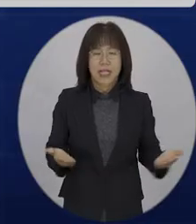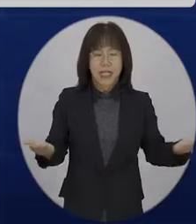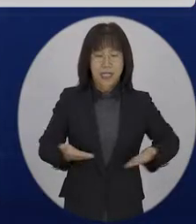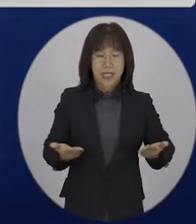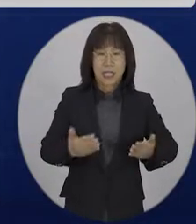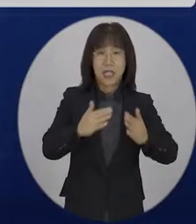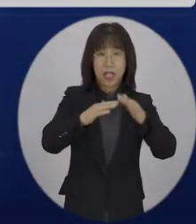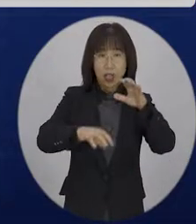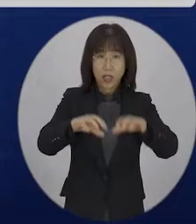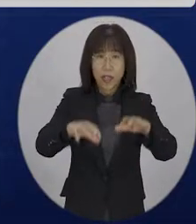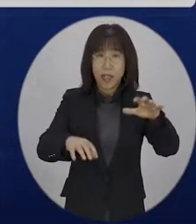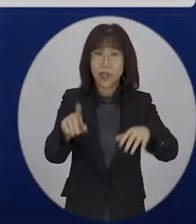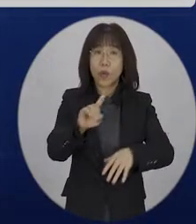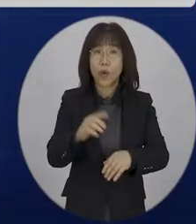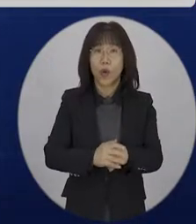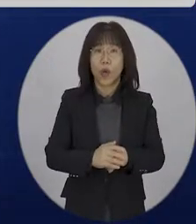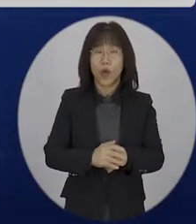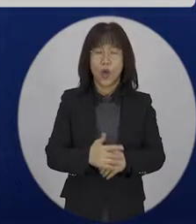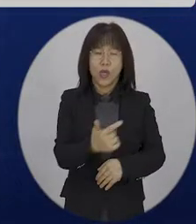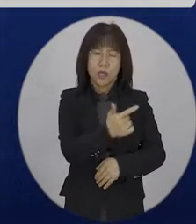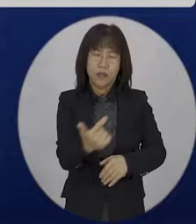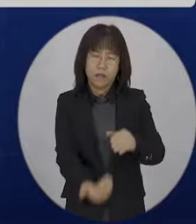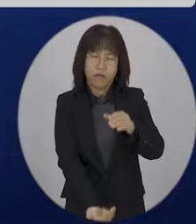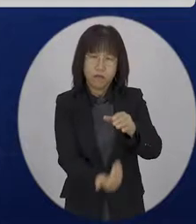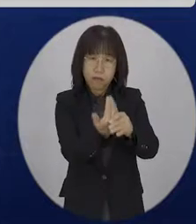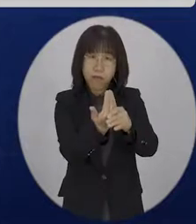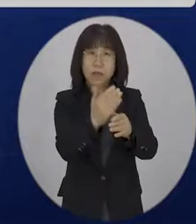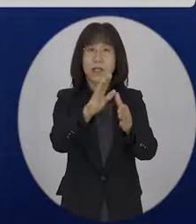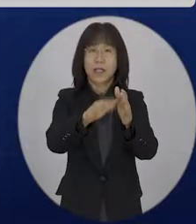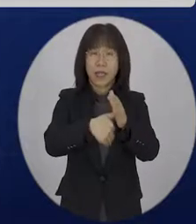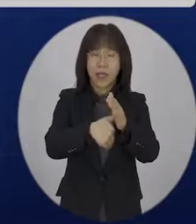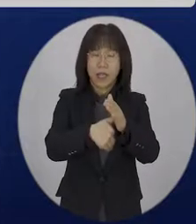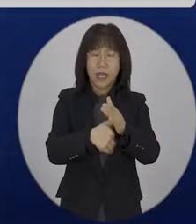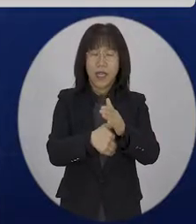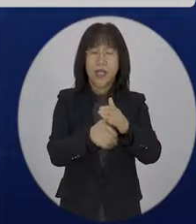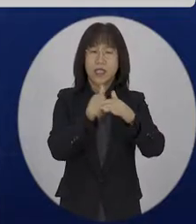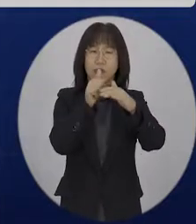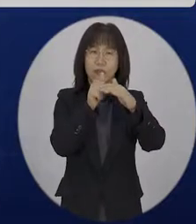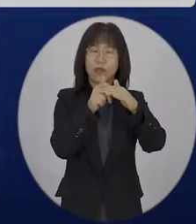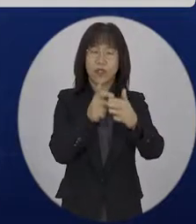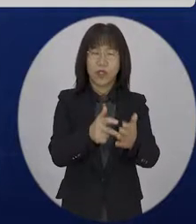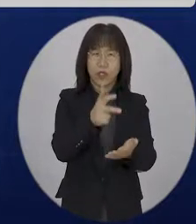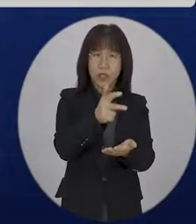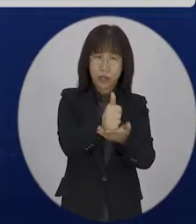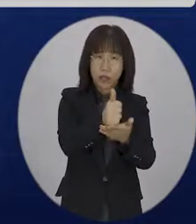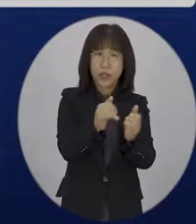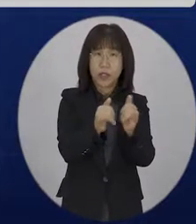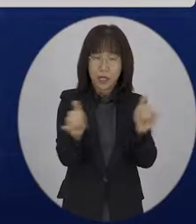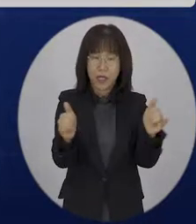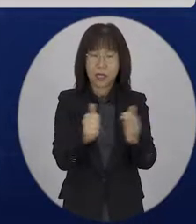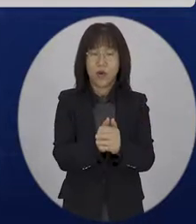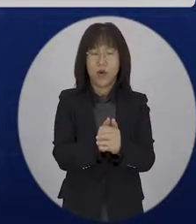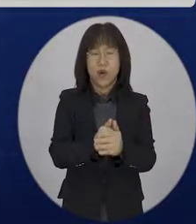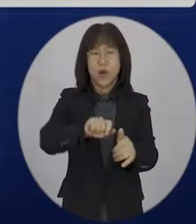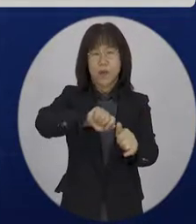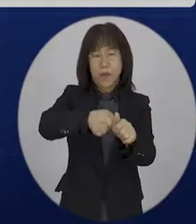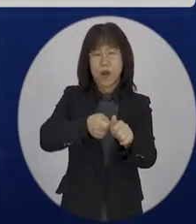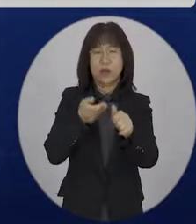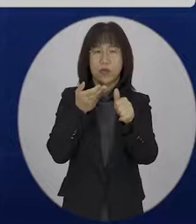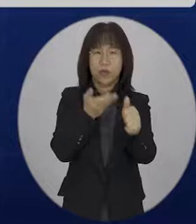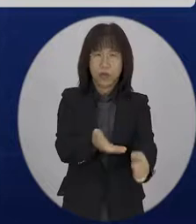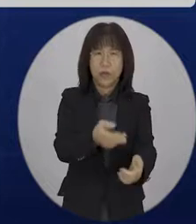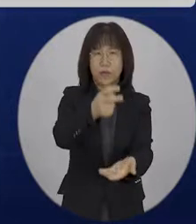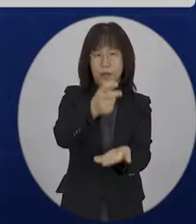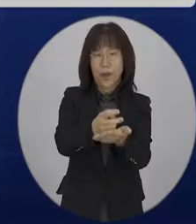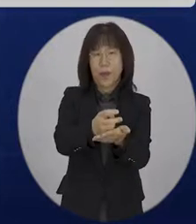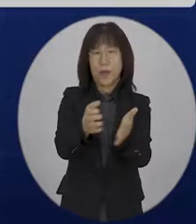산업현장에서 사고가 발생했을 때 사업주 나 경영진에게 도 책임을 물을 수 있는 중대 재회 처벌 법이 지난 27일